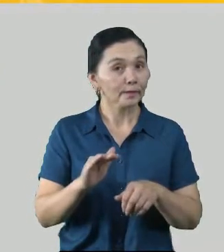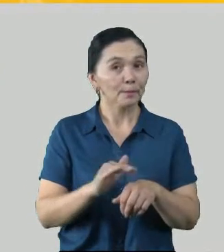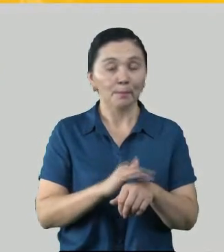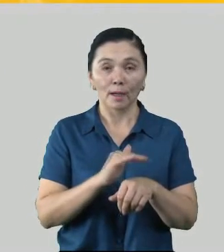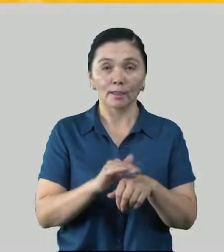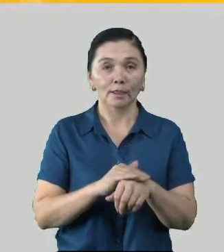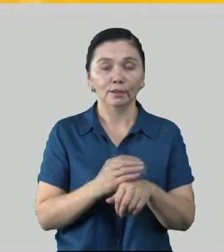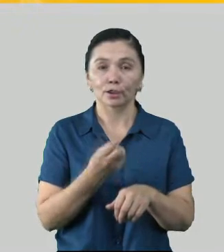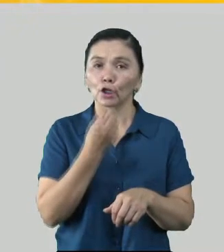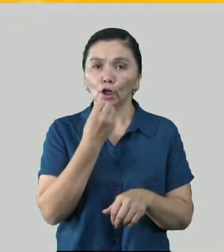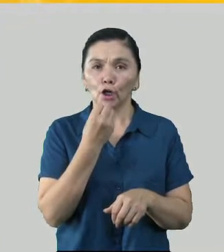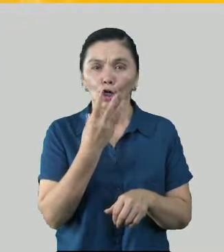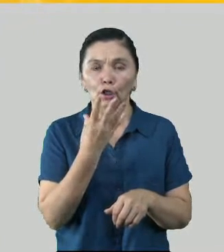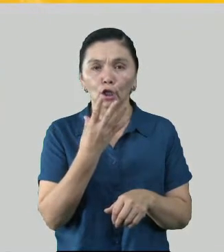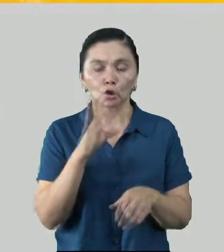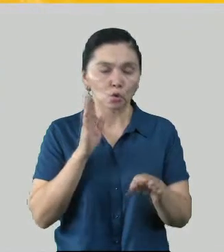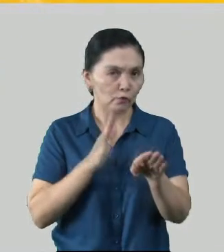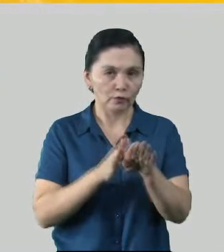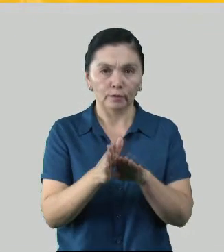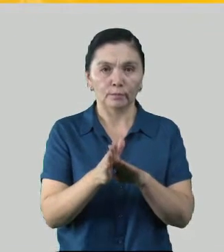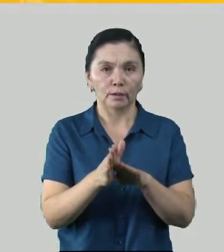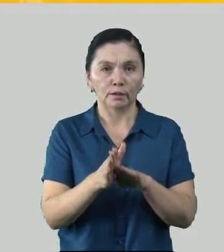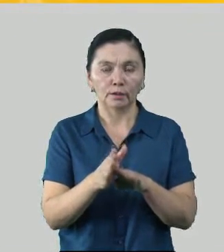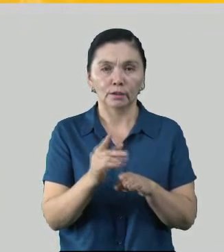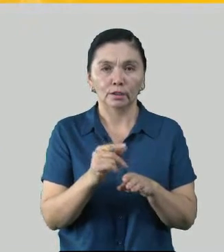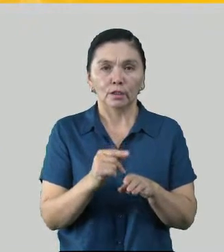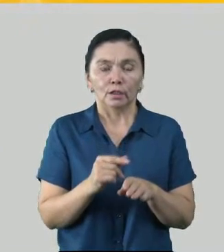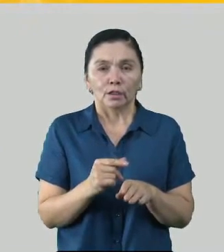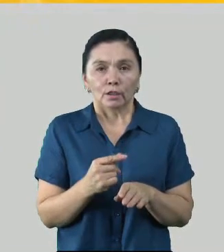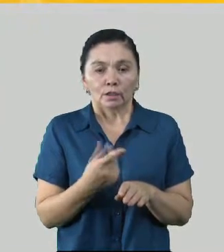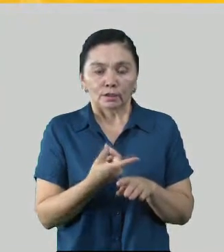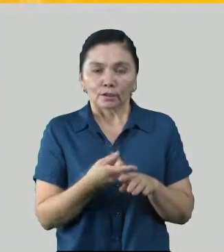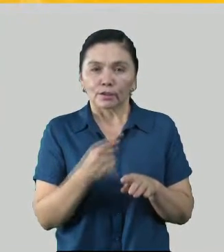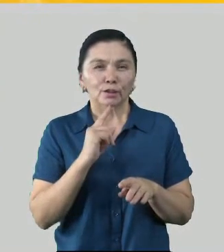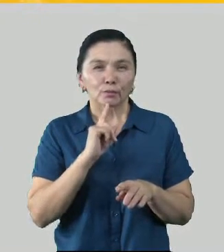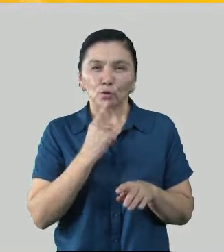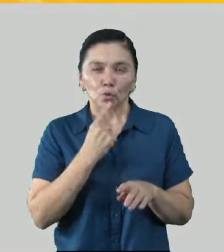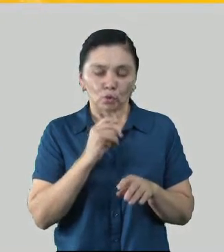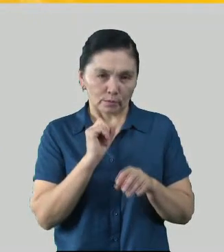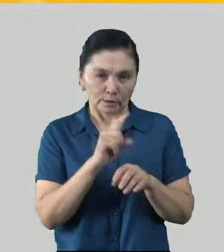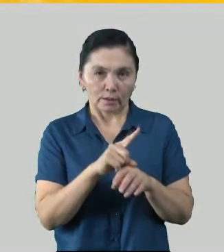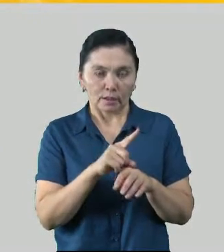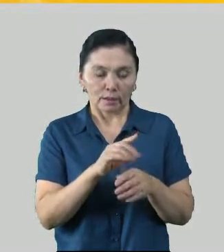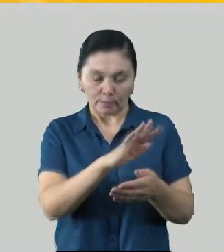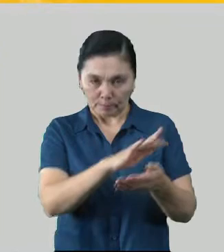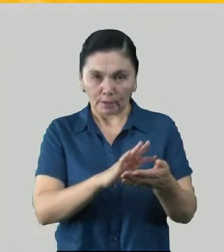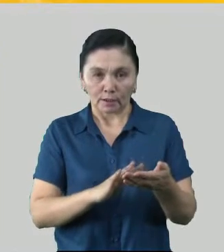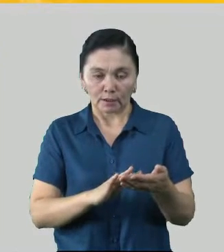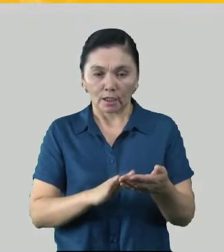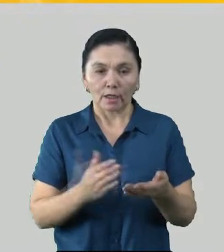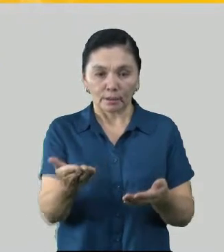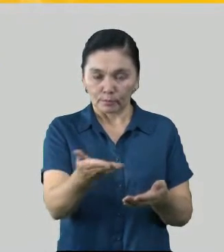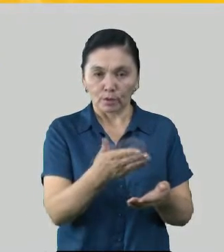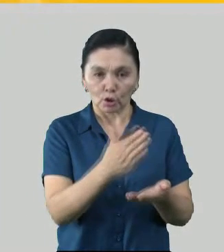Молодцы! Хорошо справились с этим трудным заданием. Продолжаем наш